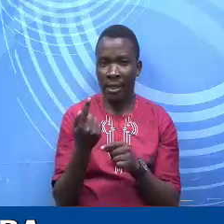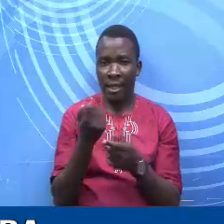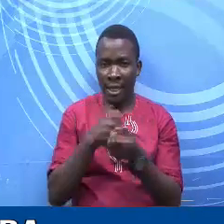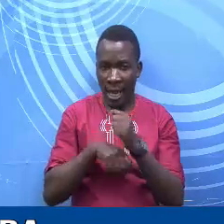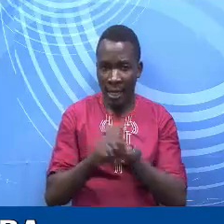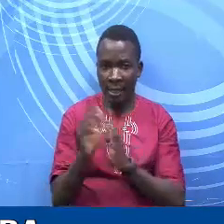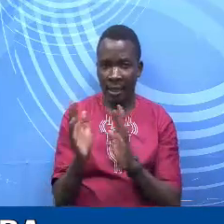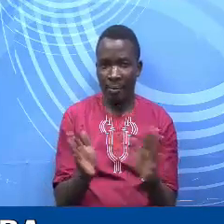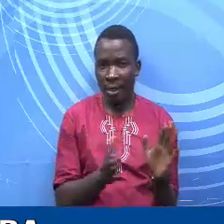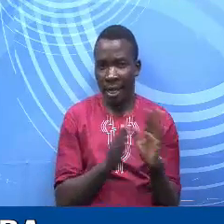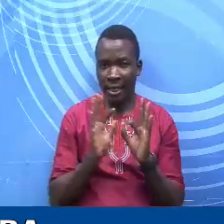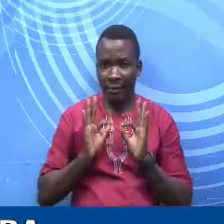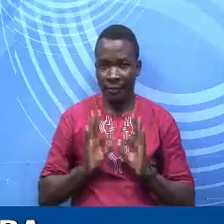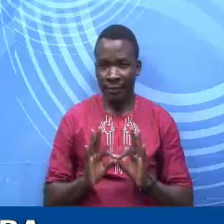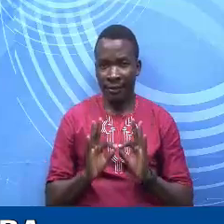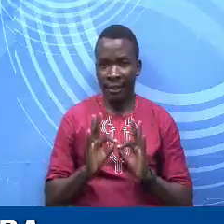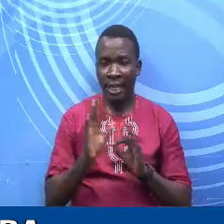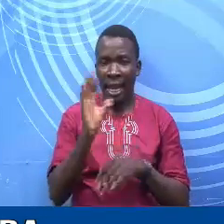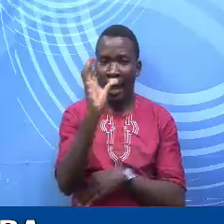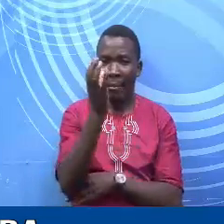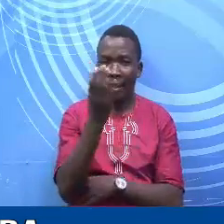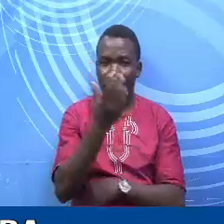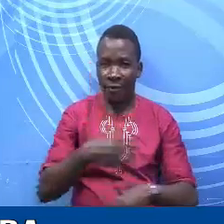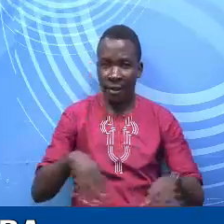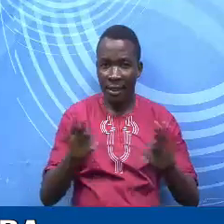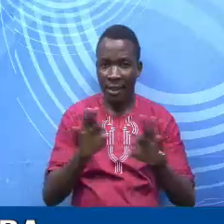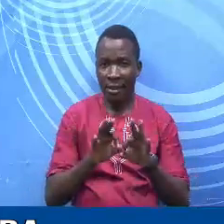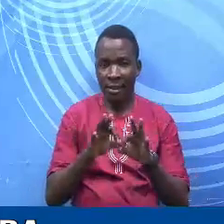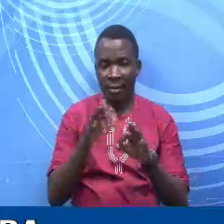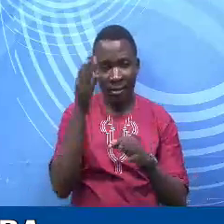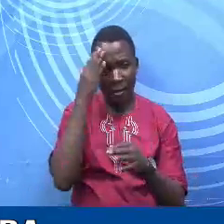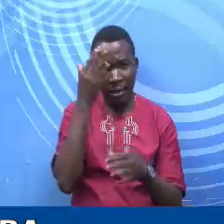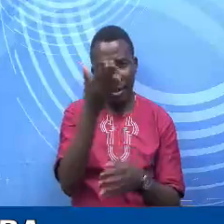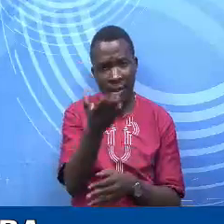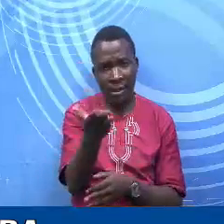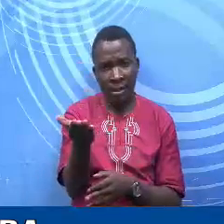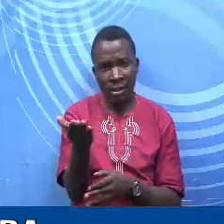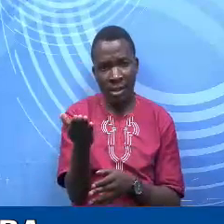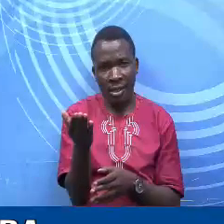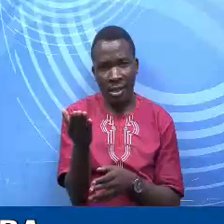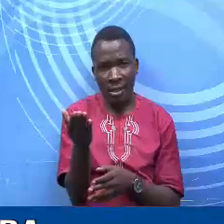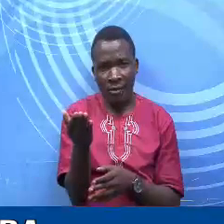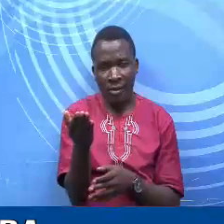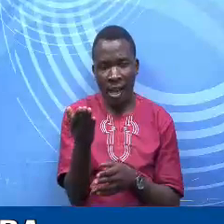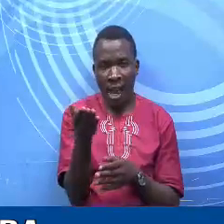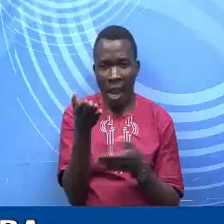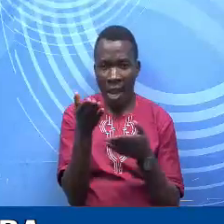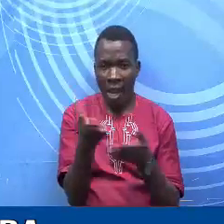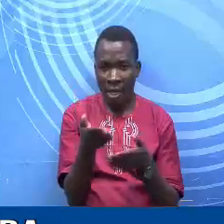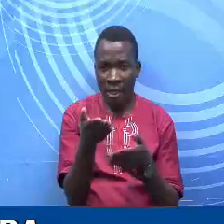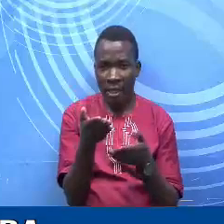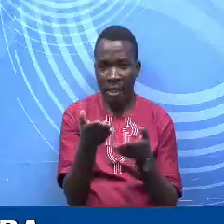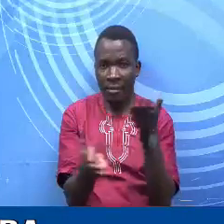rinoze. Amashyamba afite akamaro kayo murayazi. Ndetse hari